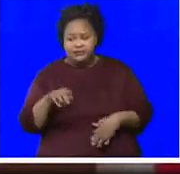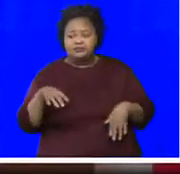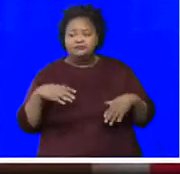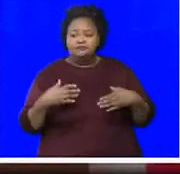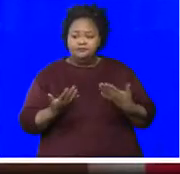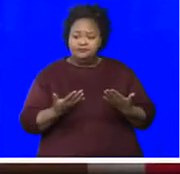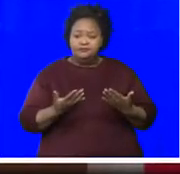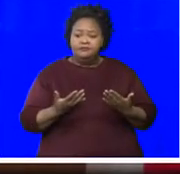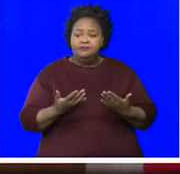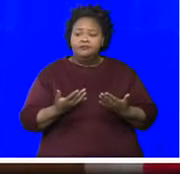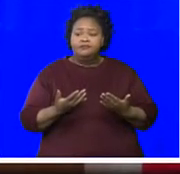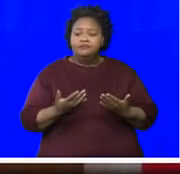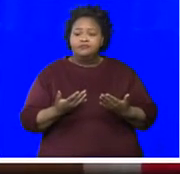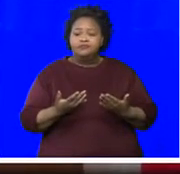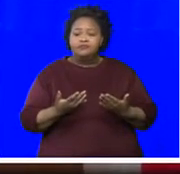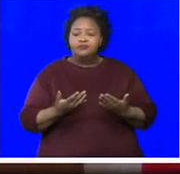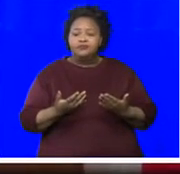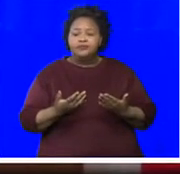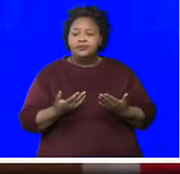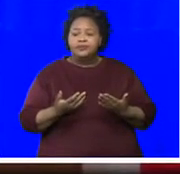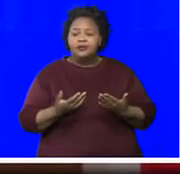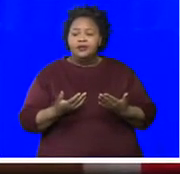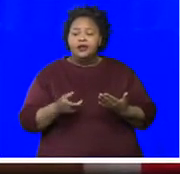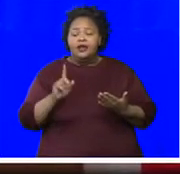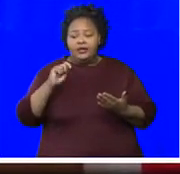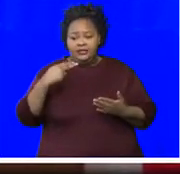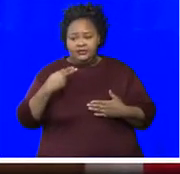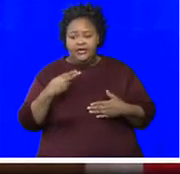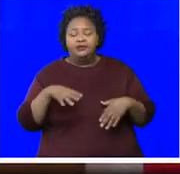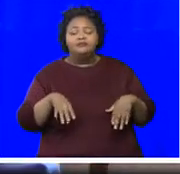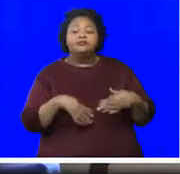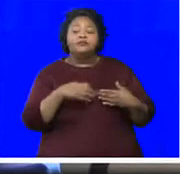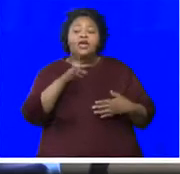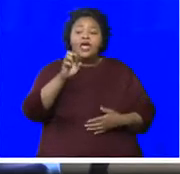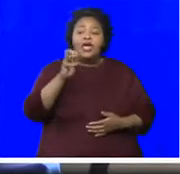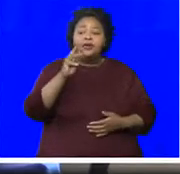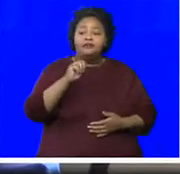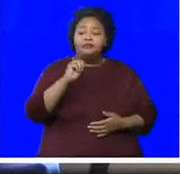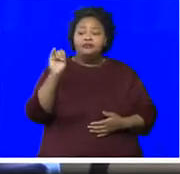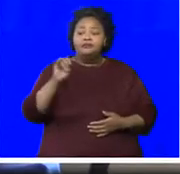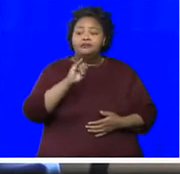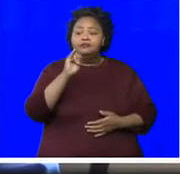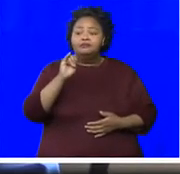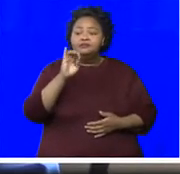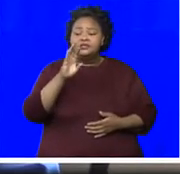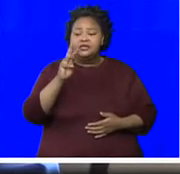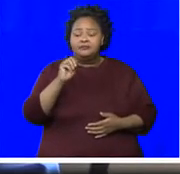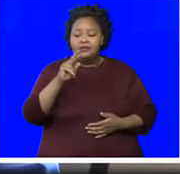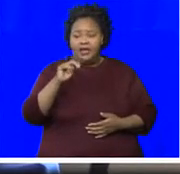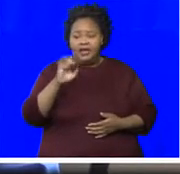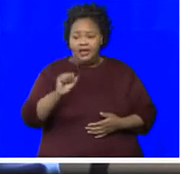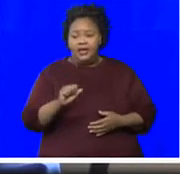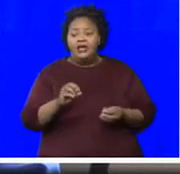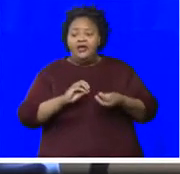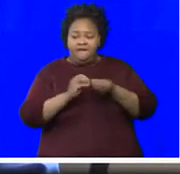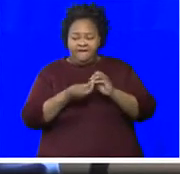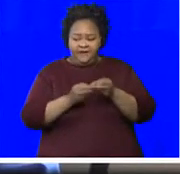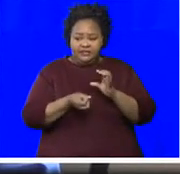sigathakalile ngokuthi besingaya emzimneni lapha ngase siyeni nje kubhlungu kakhulu kuleyo ndzawo